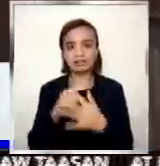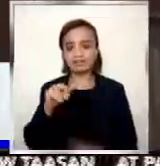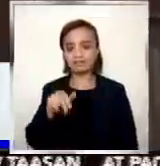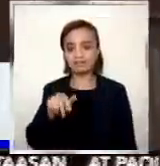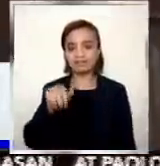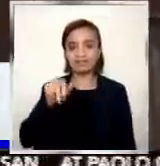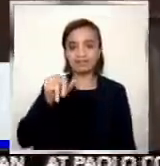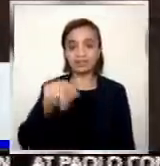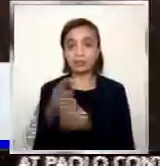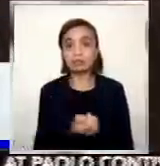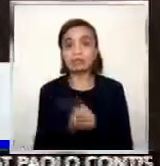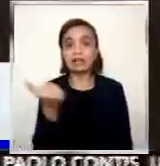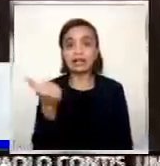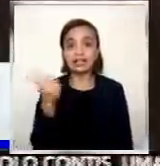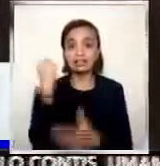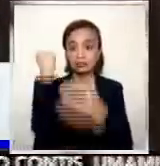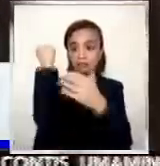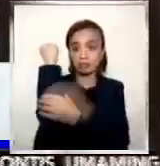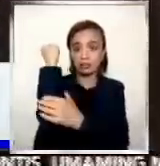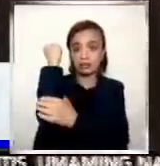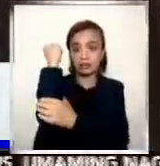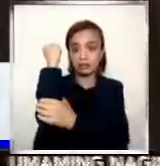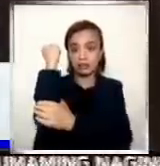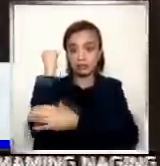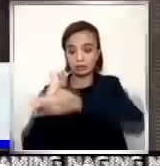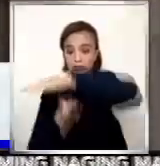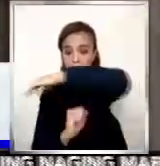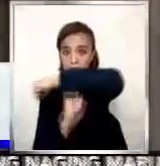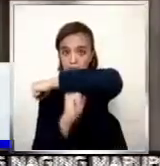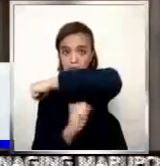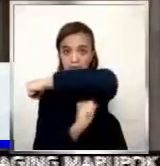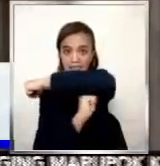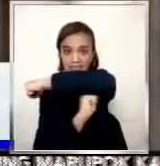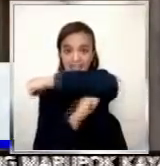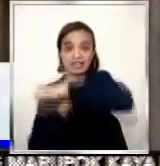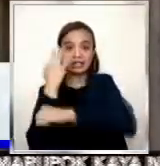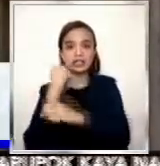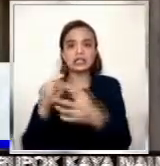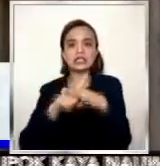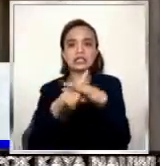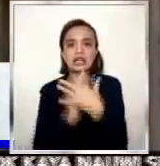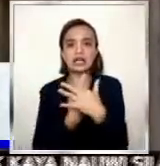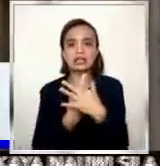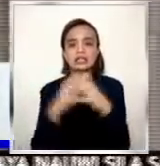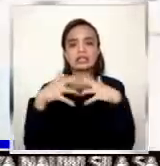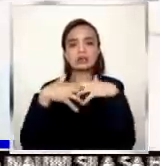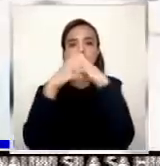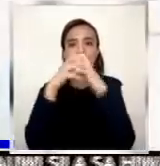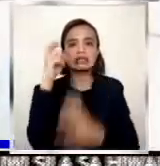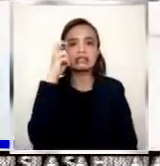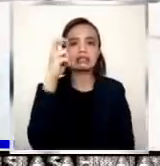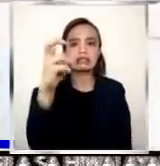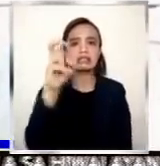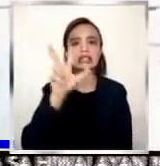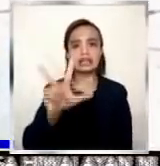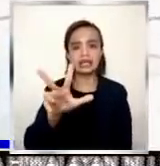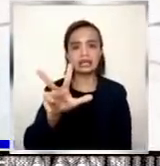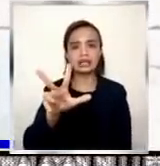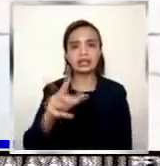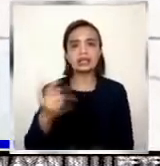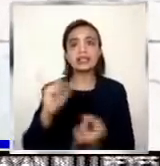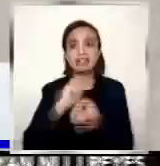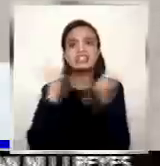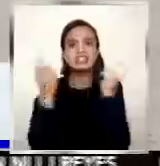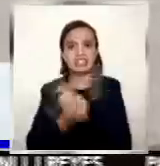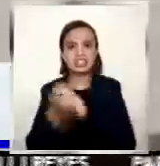ang poste sa ilalim nito nang simula ng MRT3 construction. Kamakailan naglagay ng kapalit na poste, pero ramdam pa rin daw ang